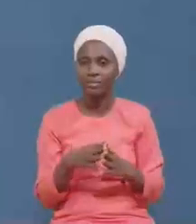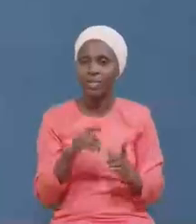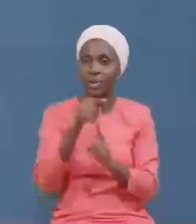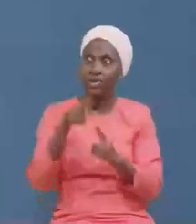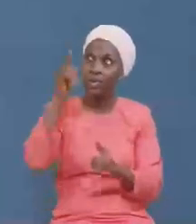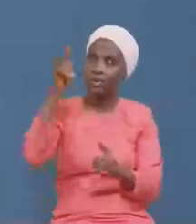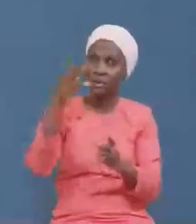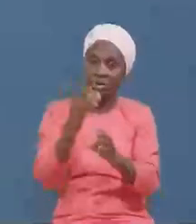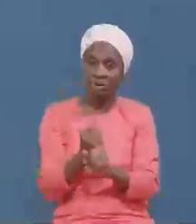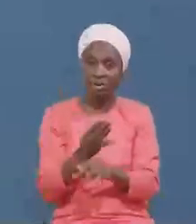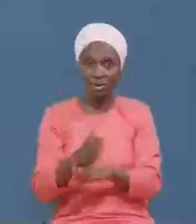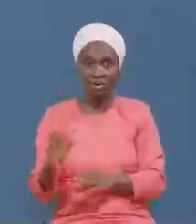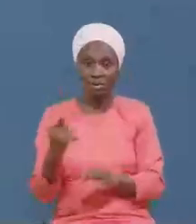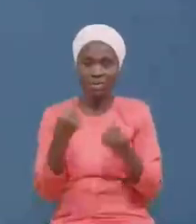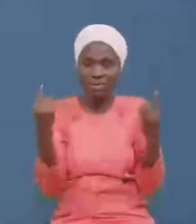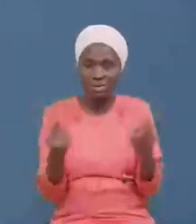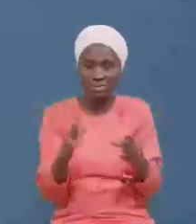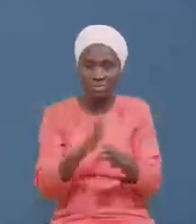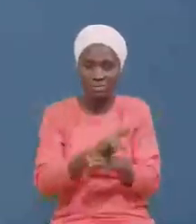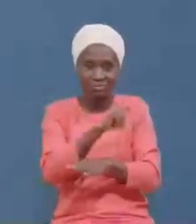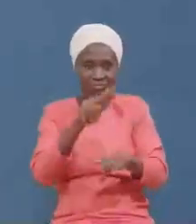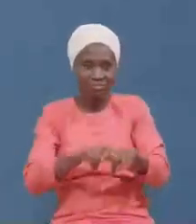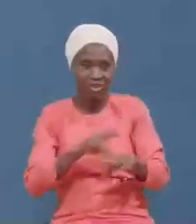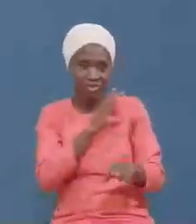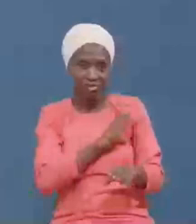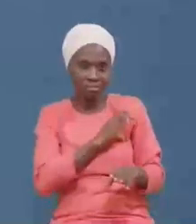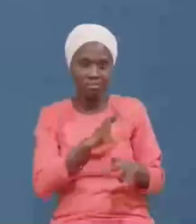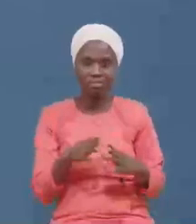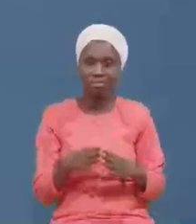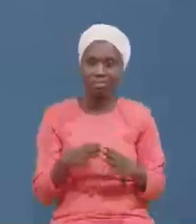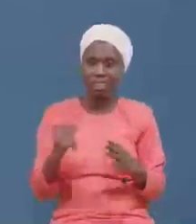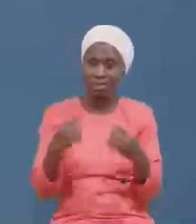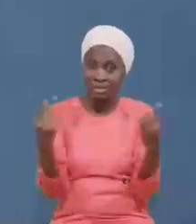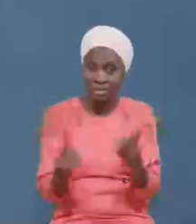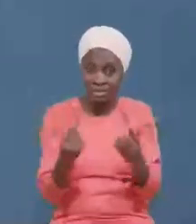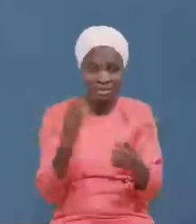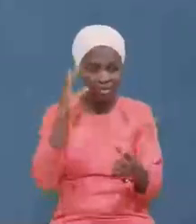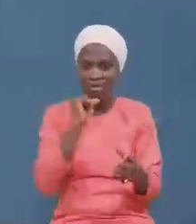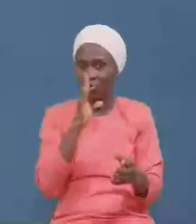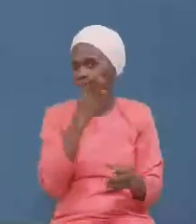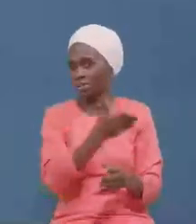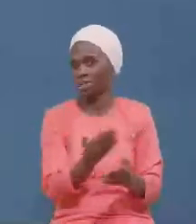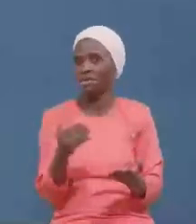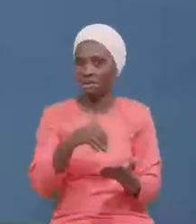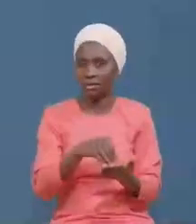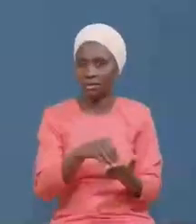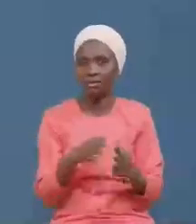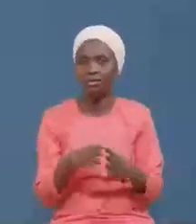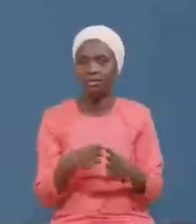Quand il ôte la nature pécheresse, le péché ne sera plus là.